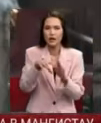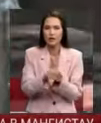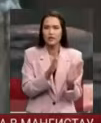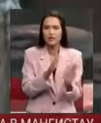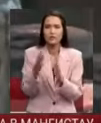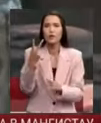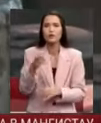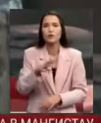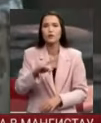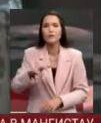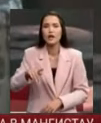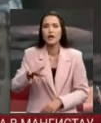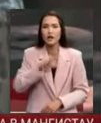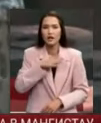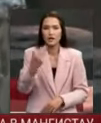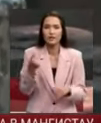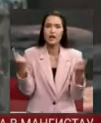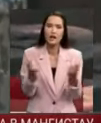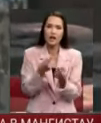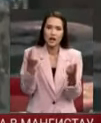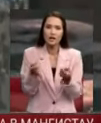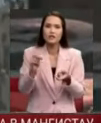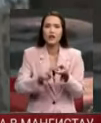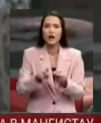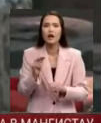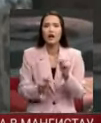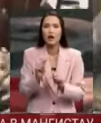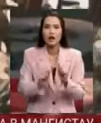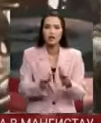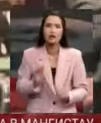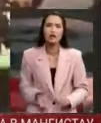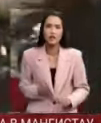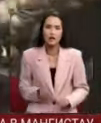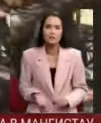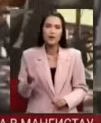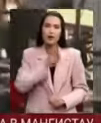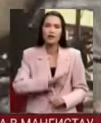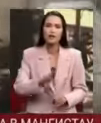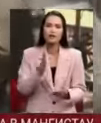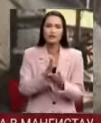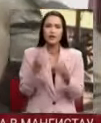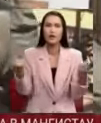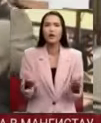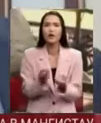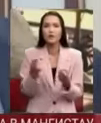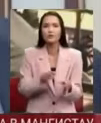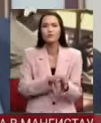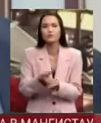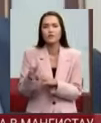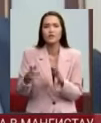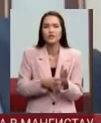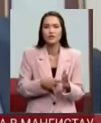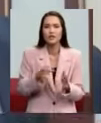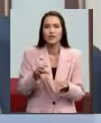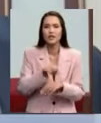тенге. Мажоритарным партнером стала отечественная компания «Казпетродриллинг», заключив сделку с двумя китайскими инвесторами. К концу года